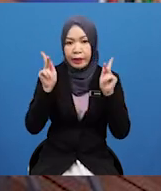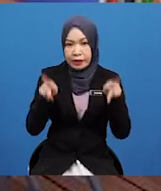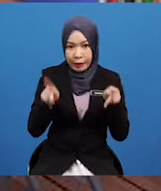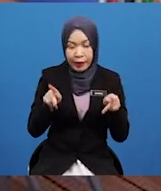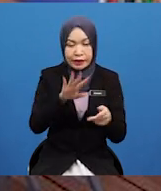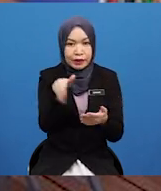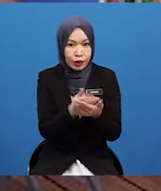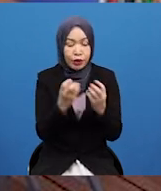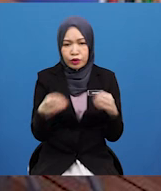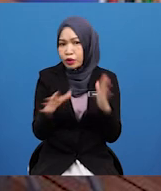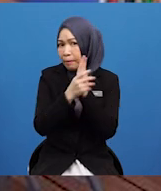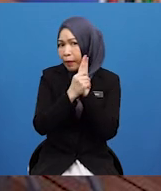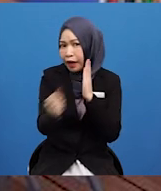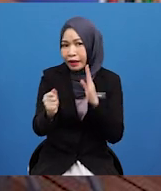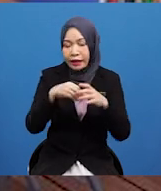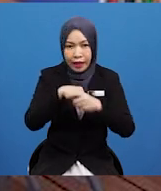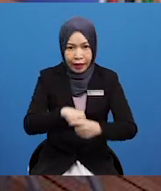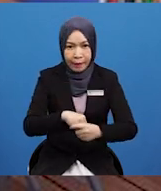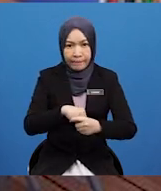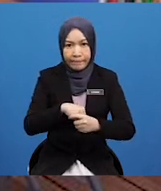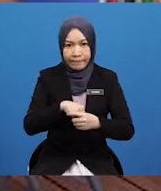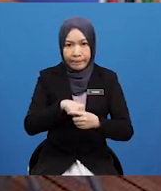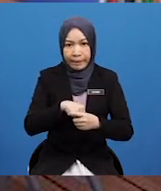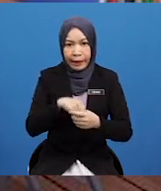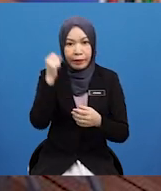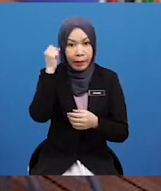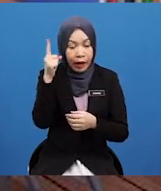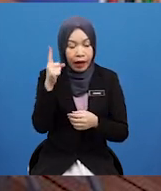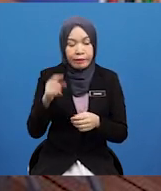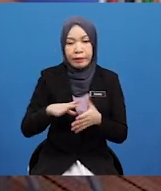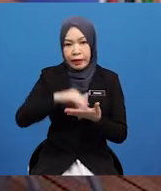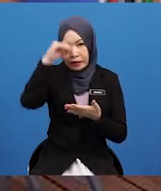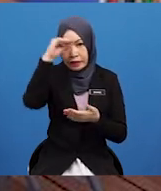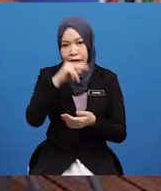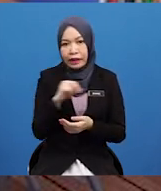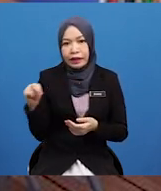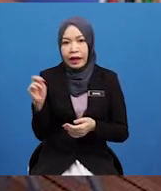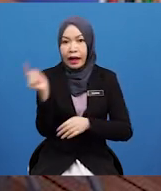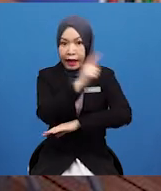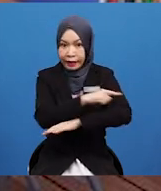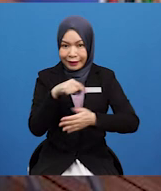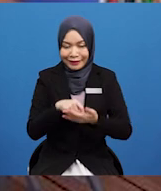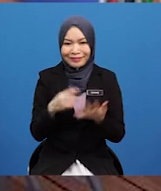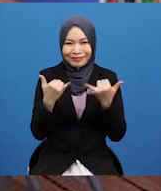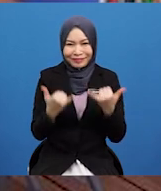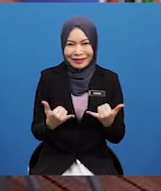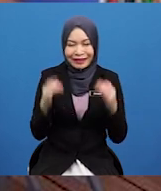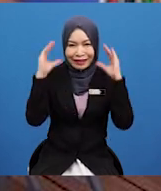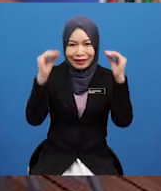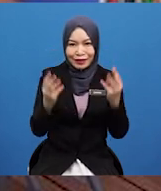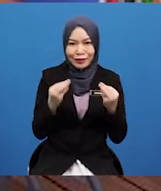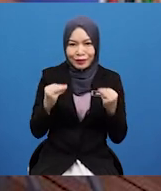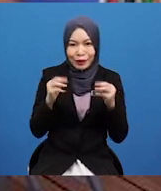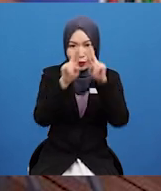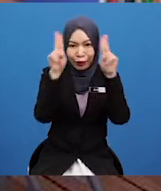pelajar-pelajar sudah mahir dalam menguasai pelajaran kita hari ini. Sekarang, cikgu nak uji kefahaman pelajar